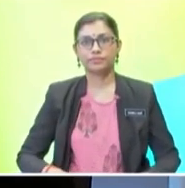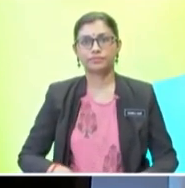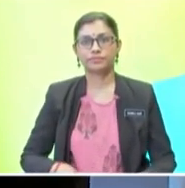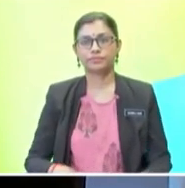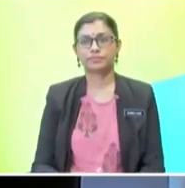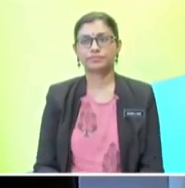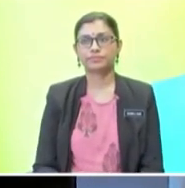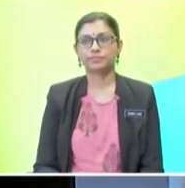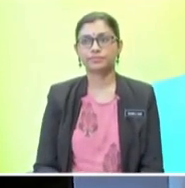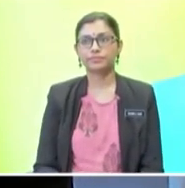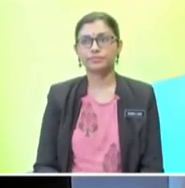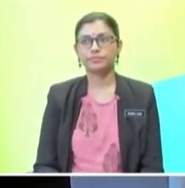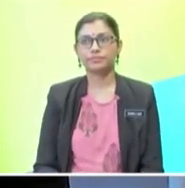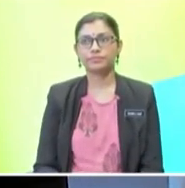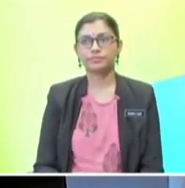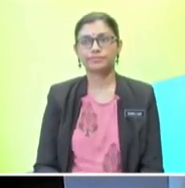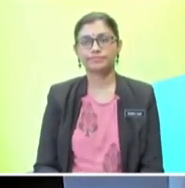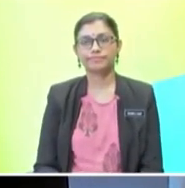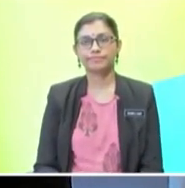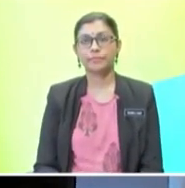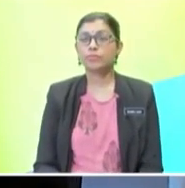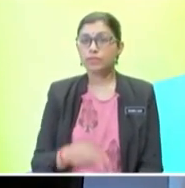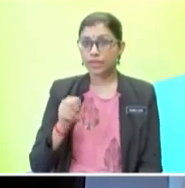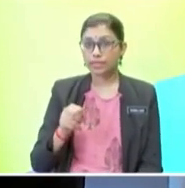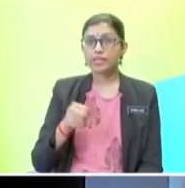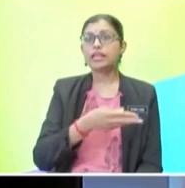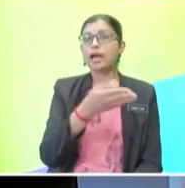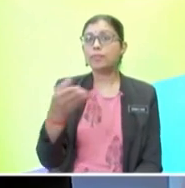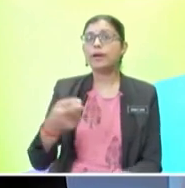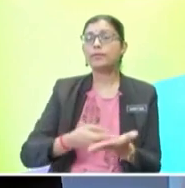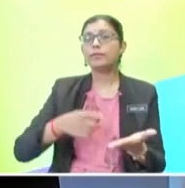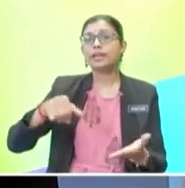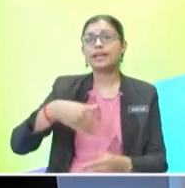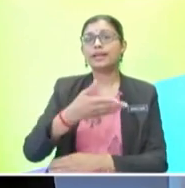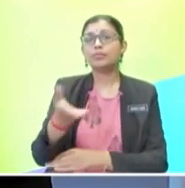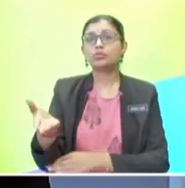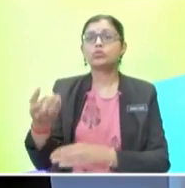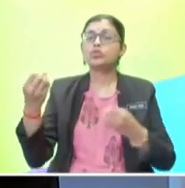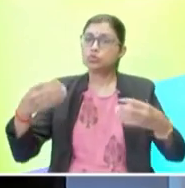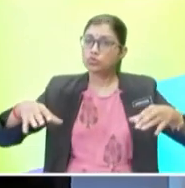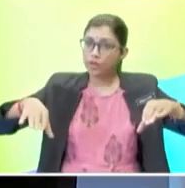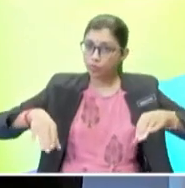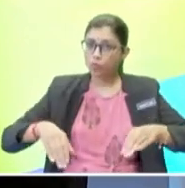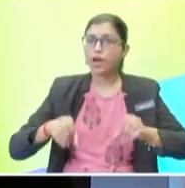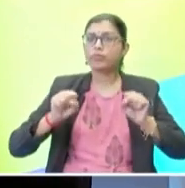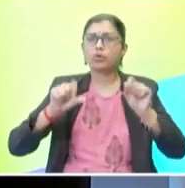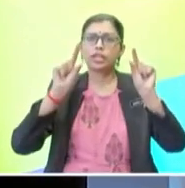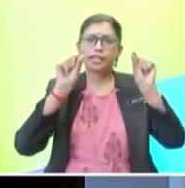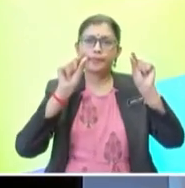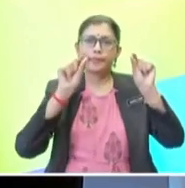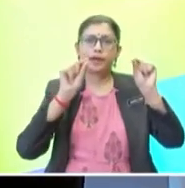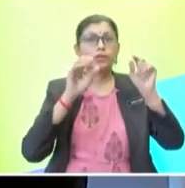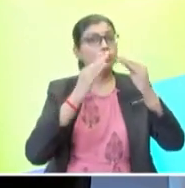biasa. Dan hasil kerja mereka ini kita boleh paparkan nanti untuk dijadikan contoh kepada murid-murid yang lain.